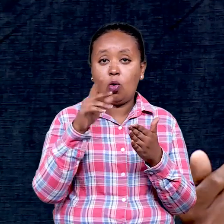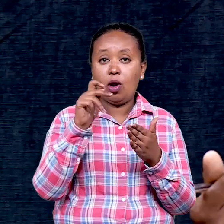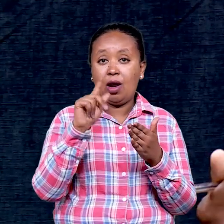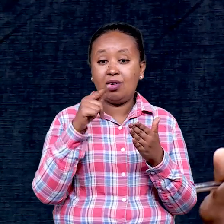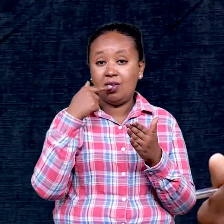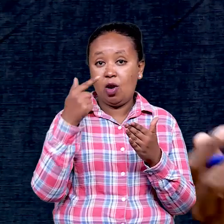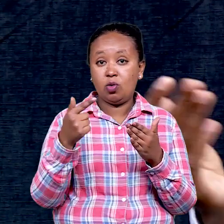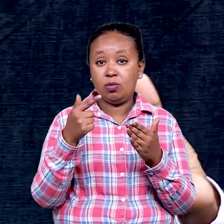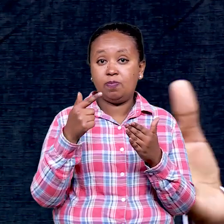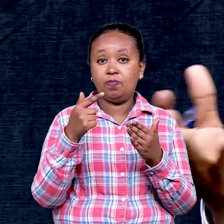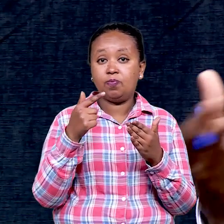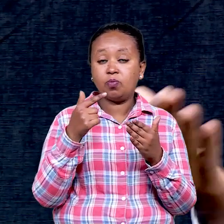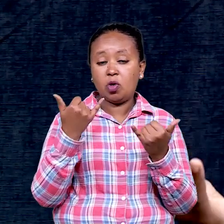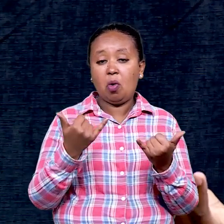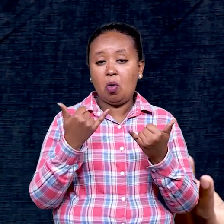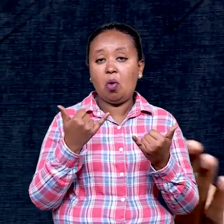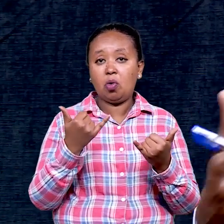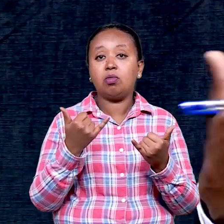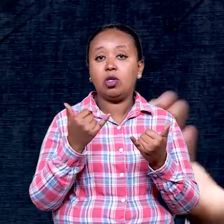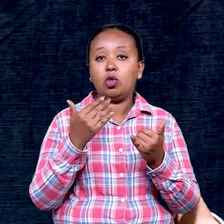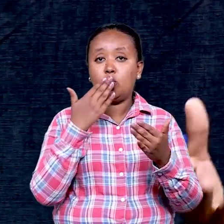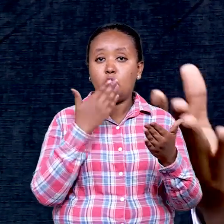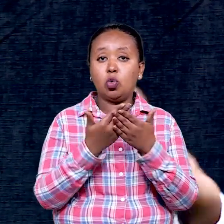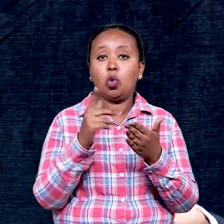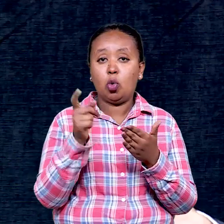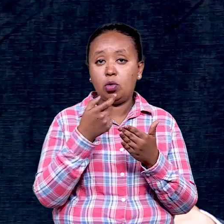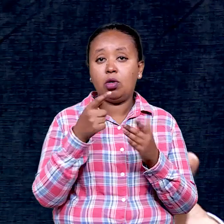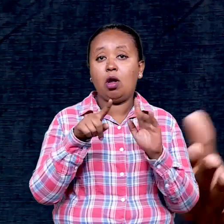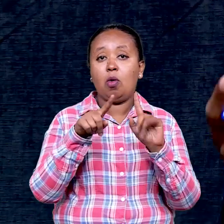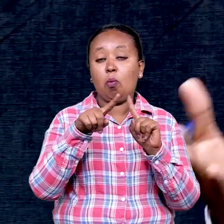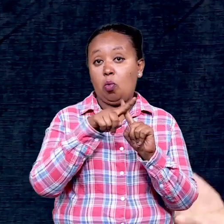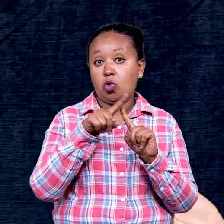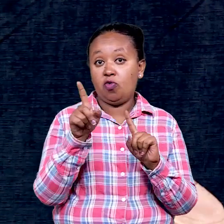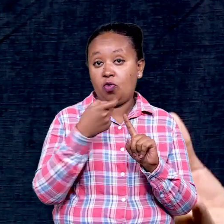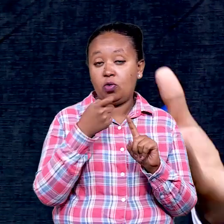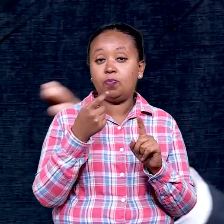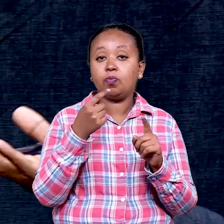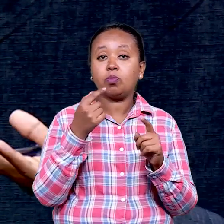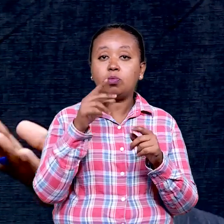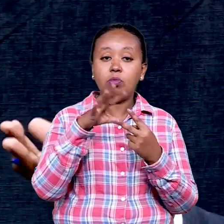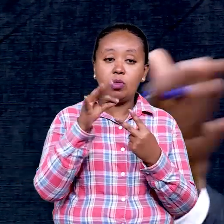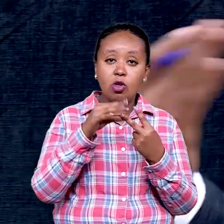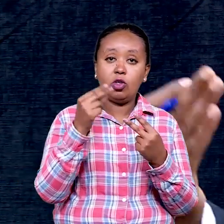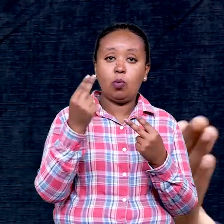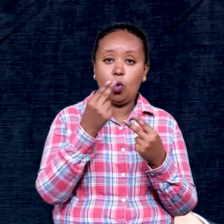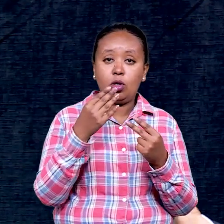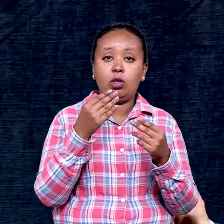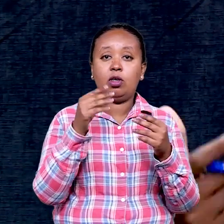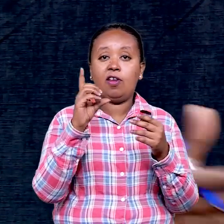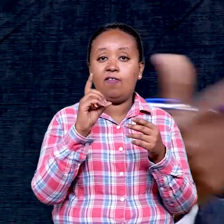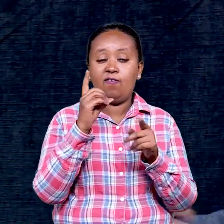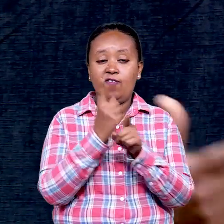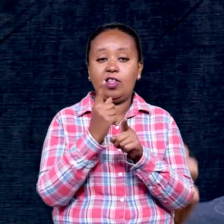ስንሰራ በእርግጥ አሁን በጣም ጥሩ አዎንታዊ የሆኑ ለምሳሌ ከሰብአዊ መብቶች ኮሚሽን ጋር፣ ከምርጫ ቦርድ ጋር፣ ከፍትህ ሚኒስቴር ጋር በጣም በቅርበት